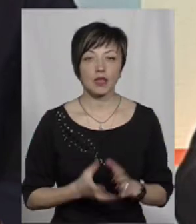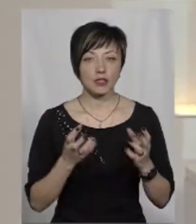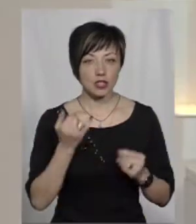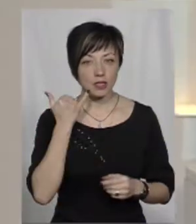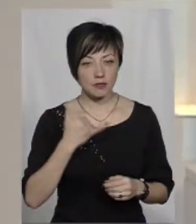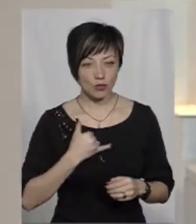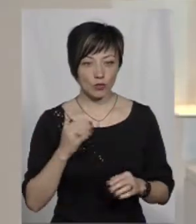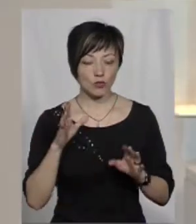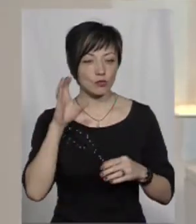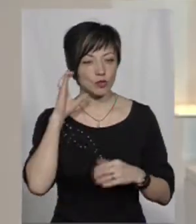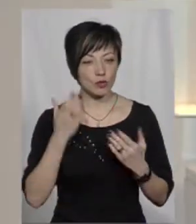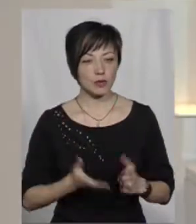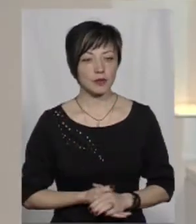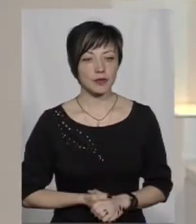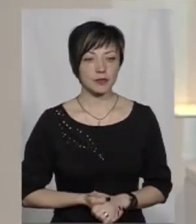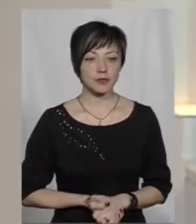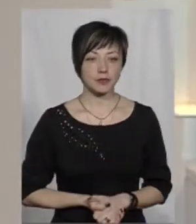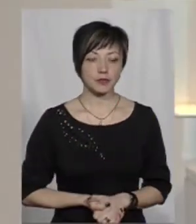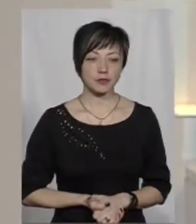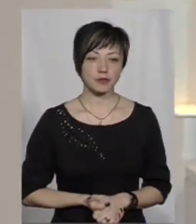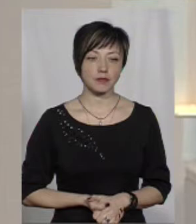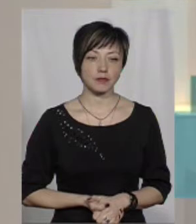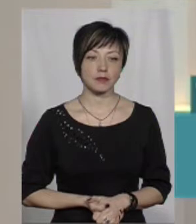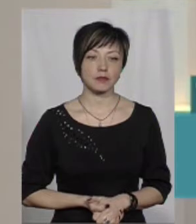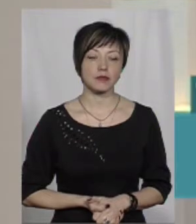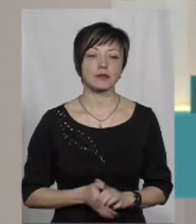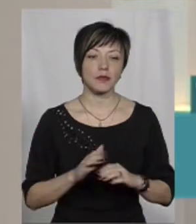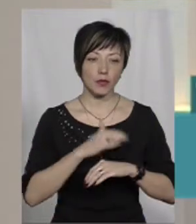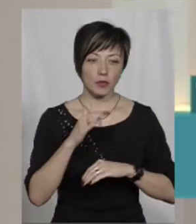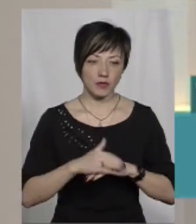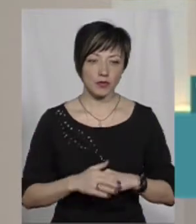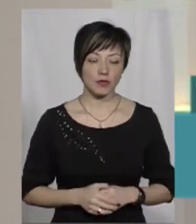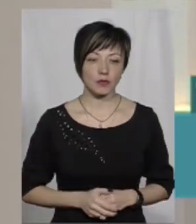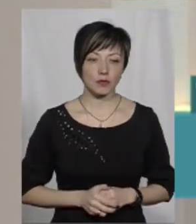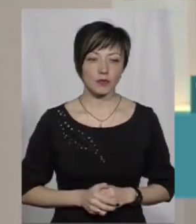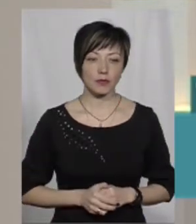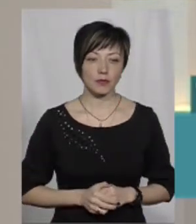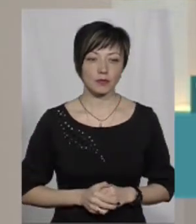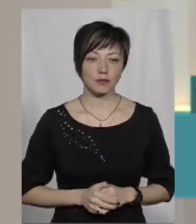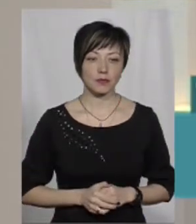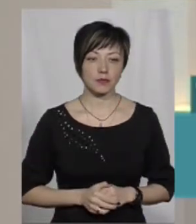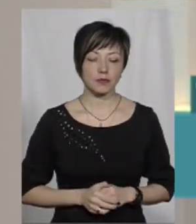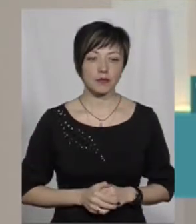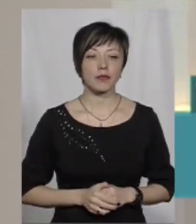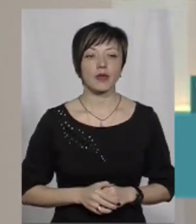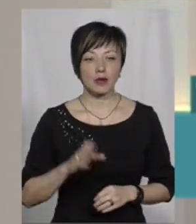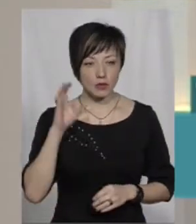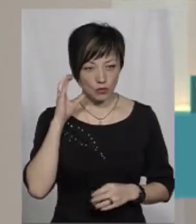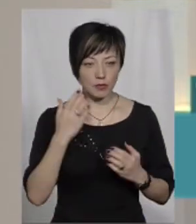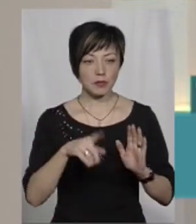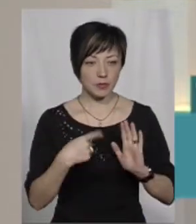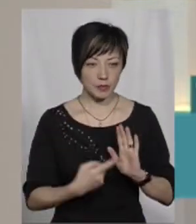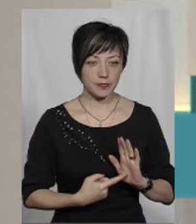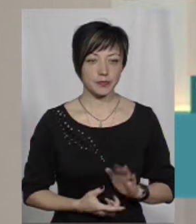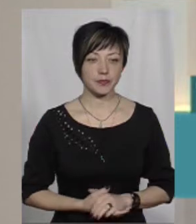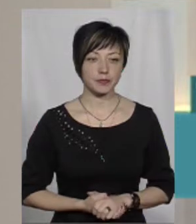Ще є дзвінок, будемо слухати запитання. Добрий вечір. Добрий вечір. Алло.